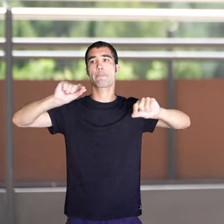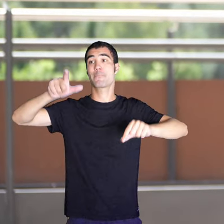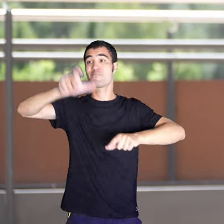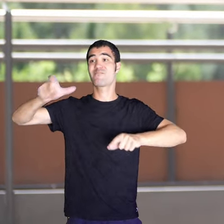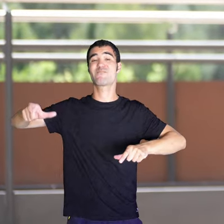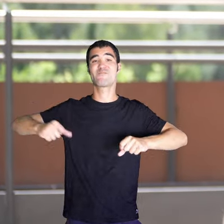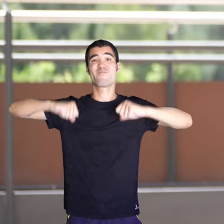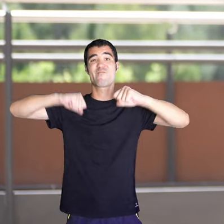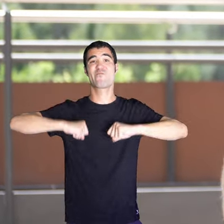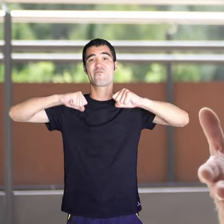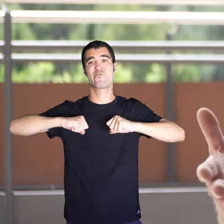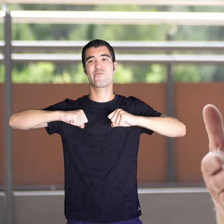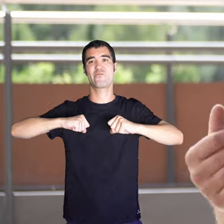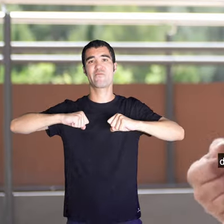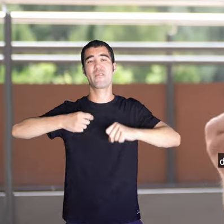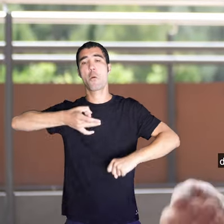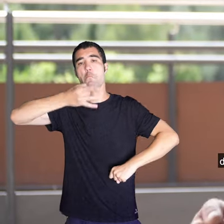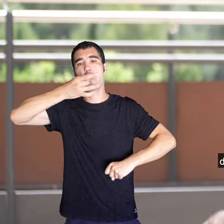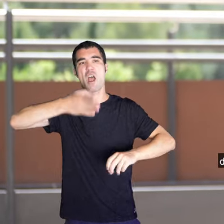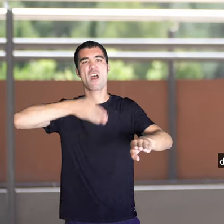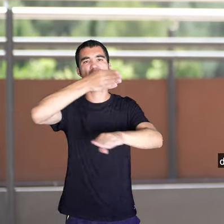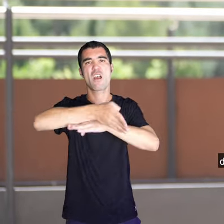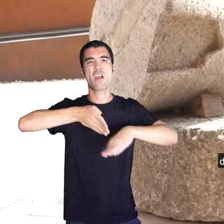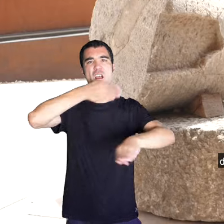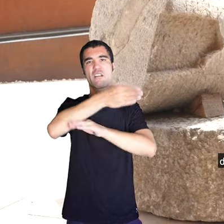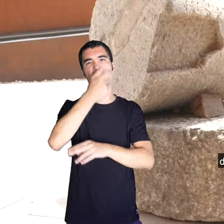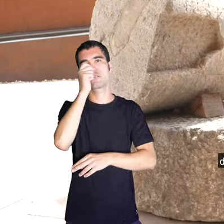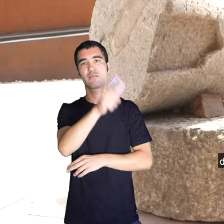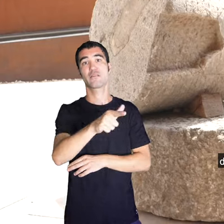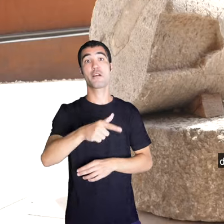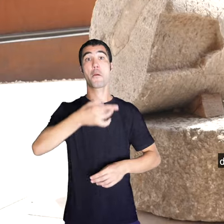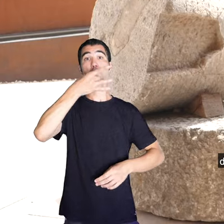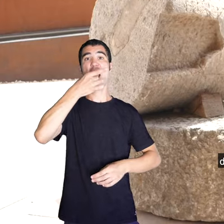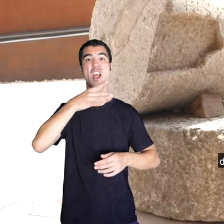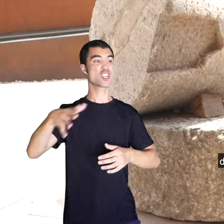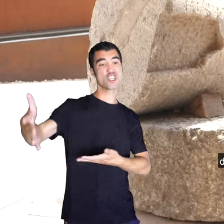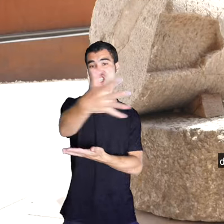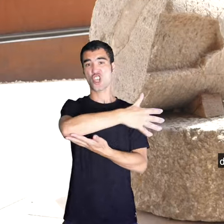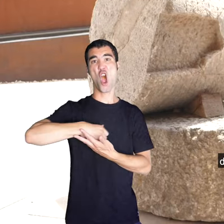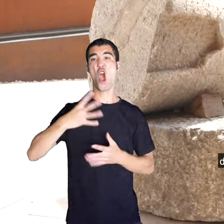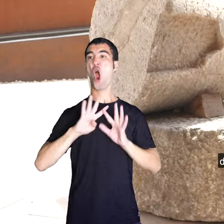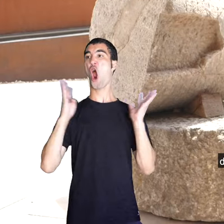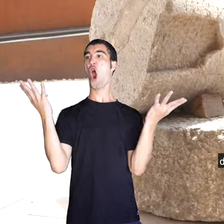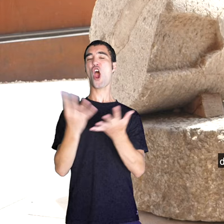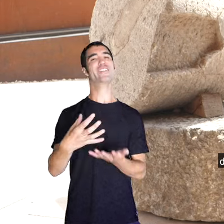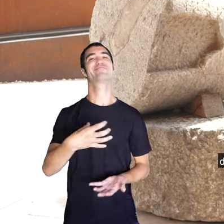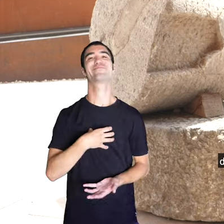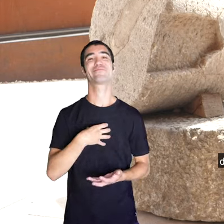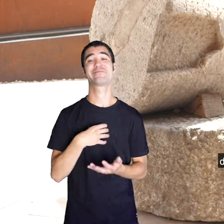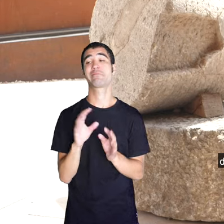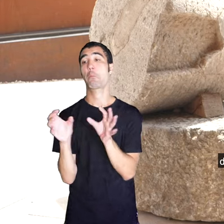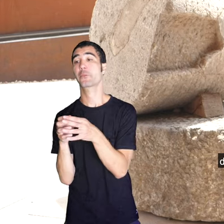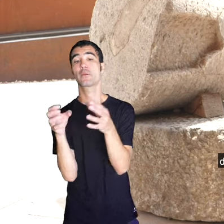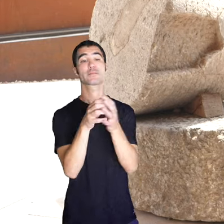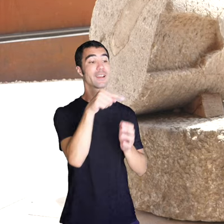certa edat no és d'anar al bar, a més, a un bar no te pots seure tots junts, i això va